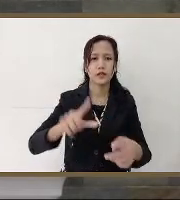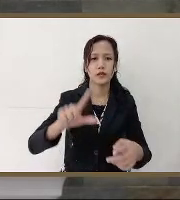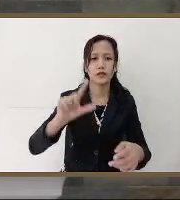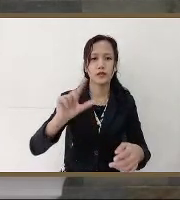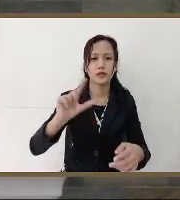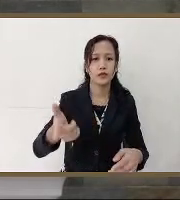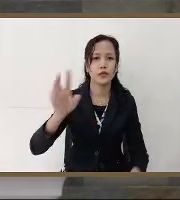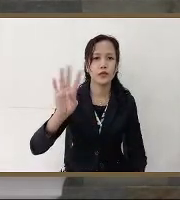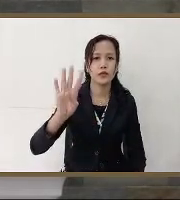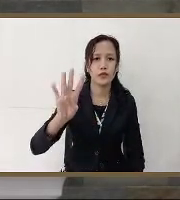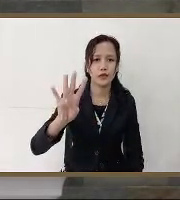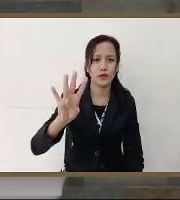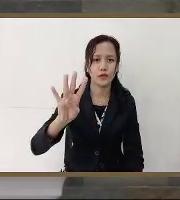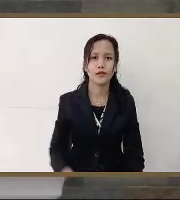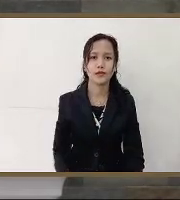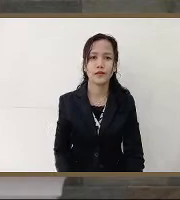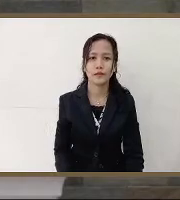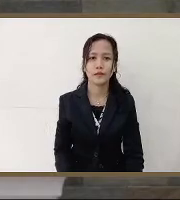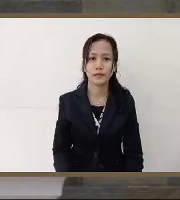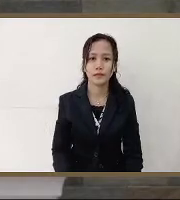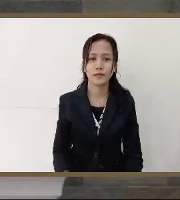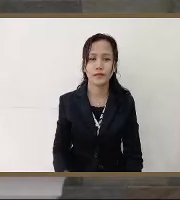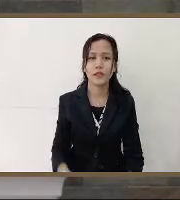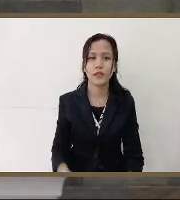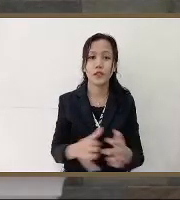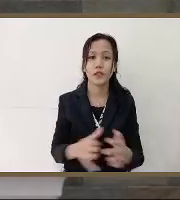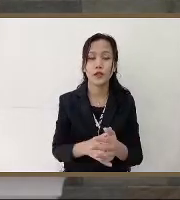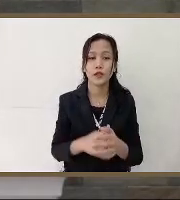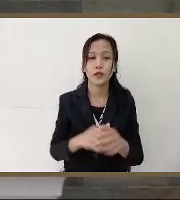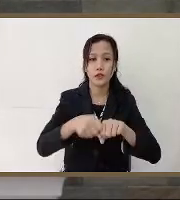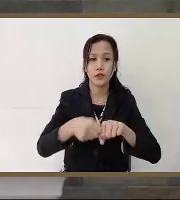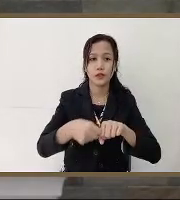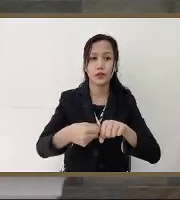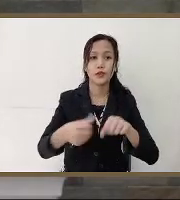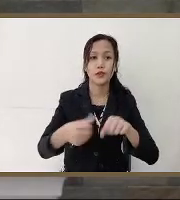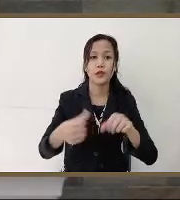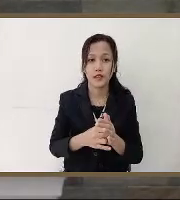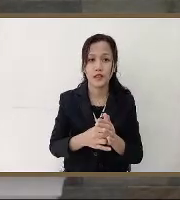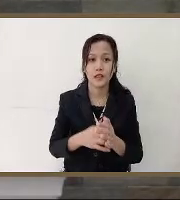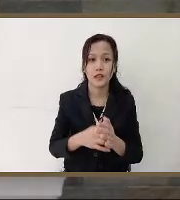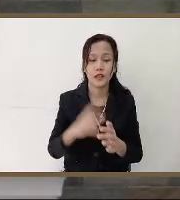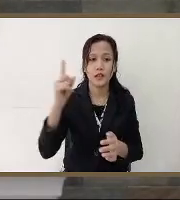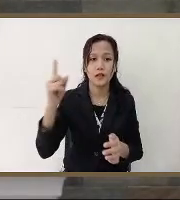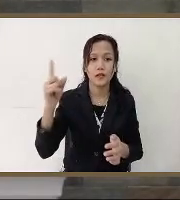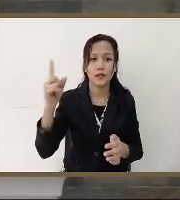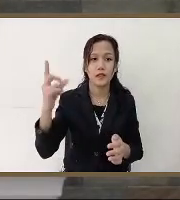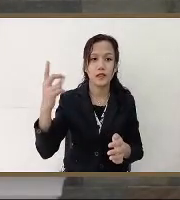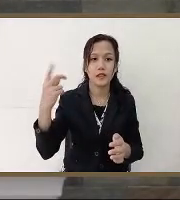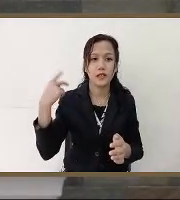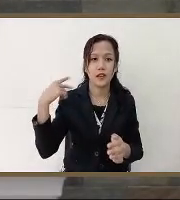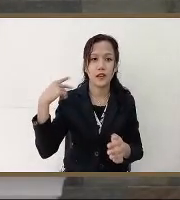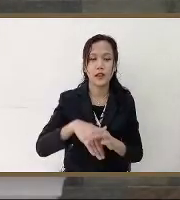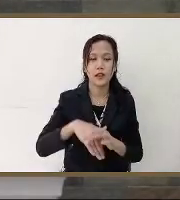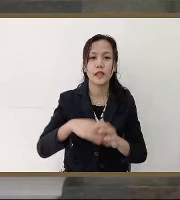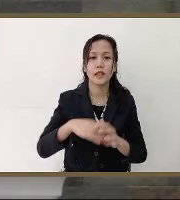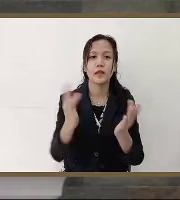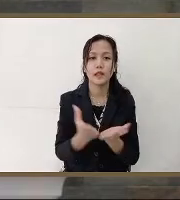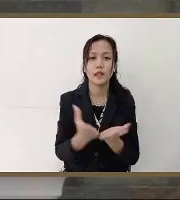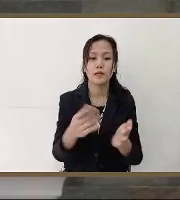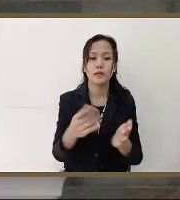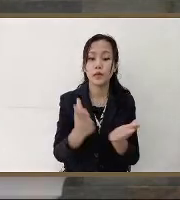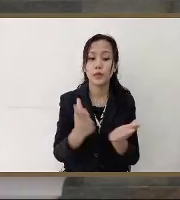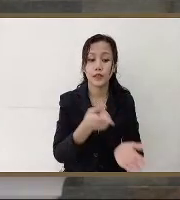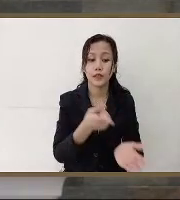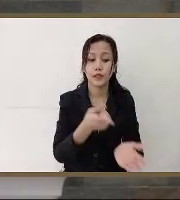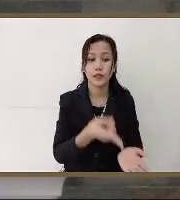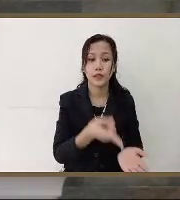chapter 24. So, yan lang po ang nilalaman ng book of 2 Samuel. Alright? So, magre-recap